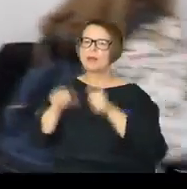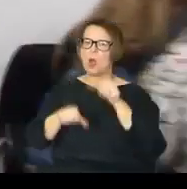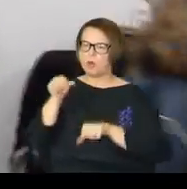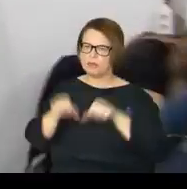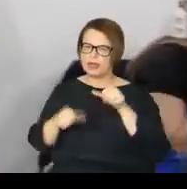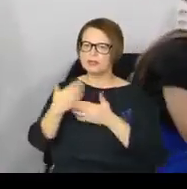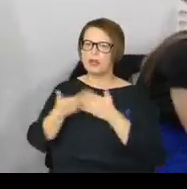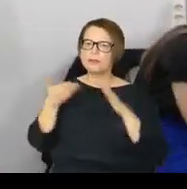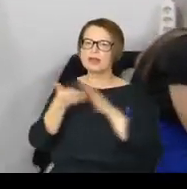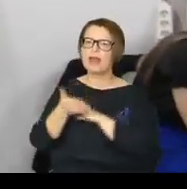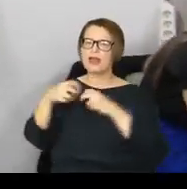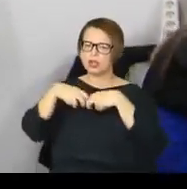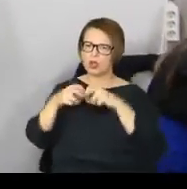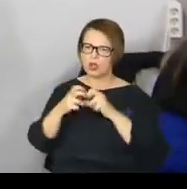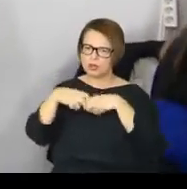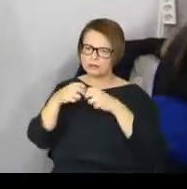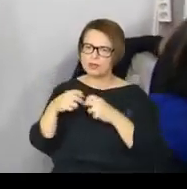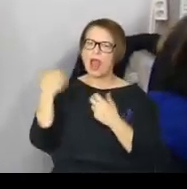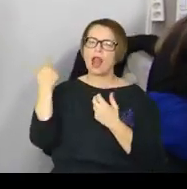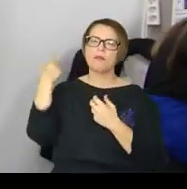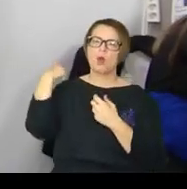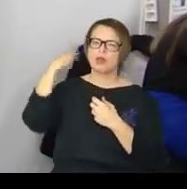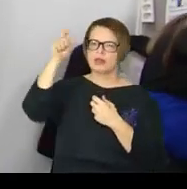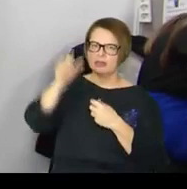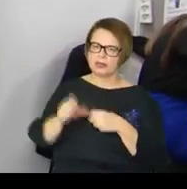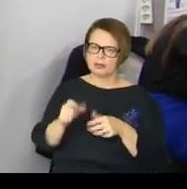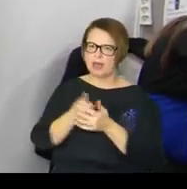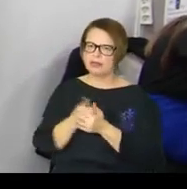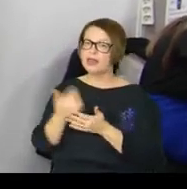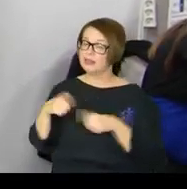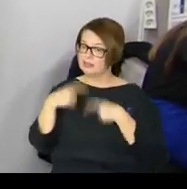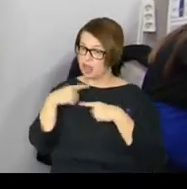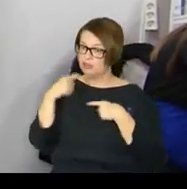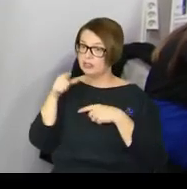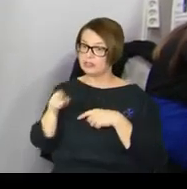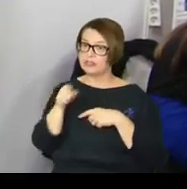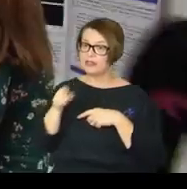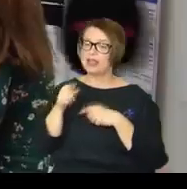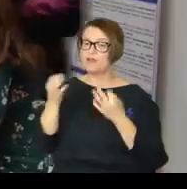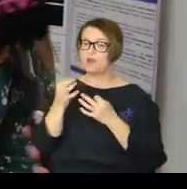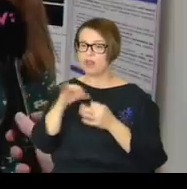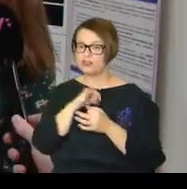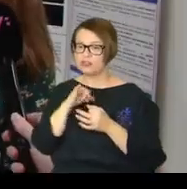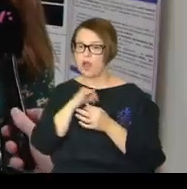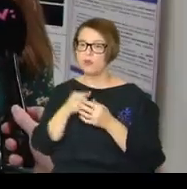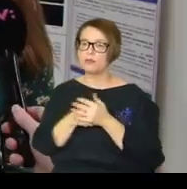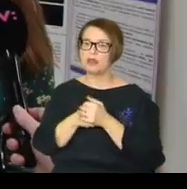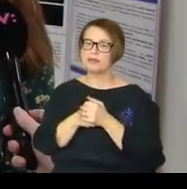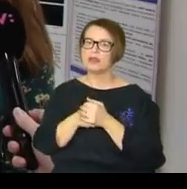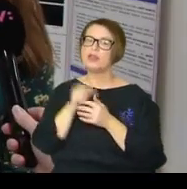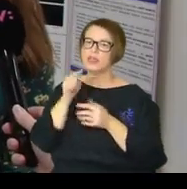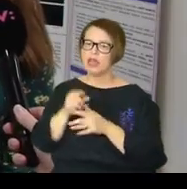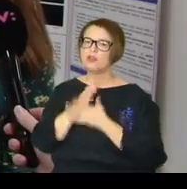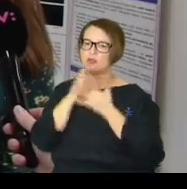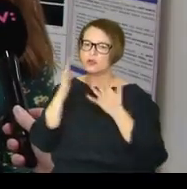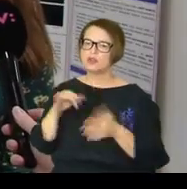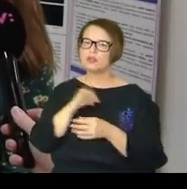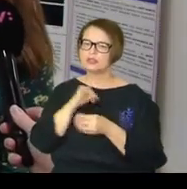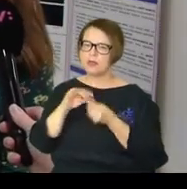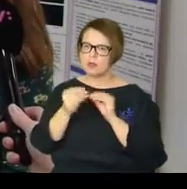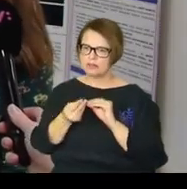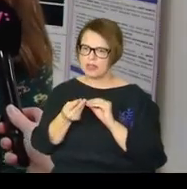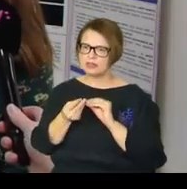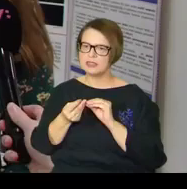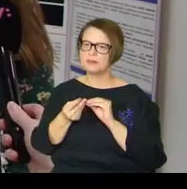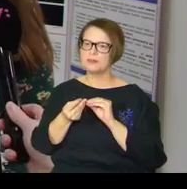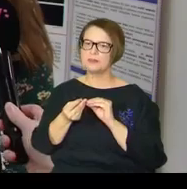ako náhrada kolenného kĺbu medzistavcových platničiek. Zažili ste na takýchto medzinárodných súťažiach niečo zaujímavé? Tak je to množstvo